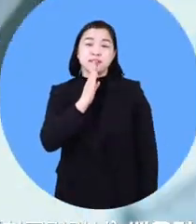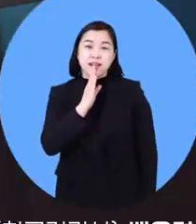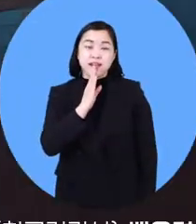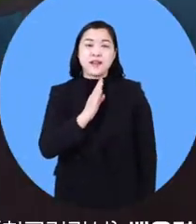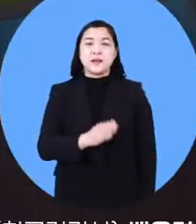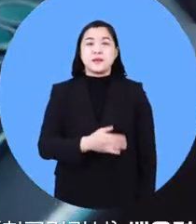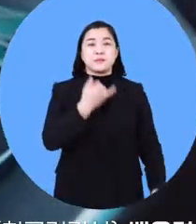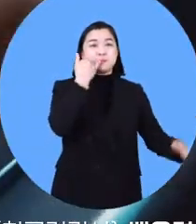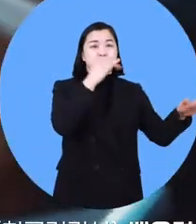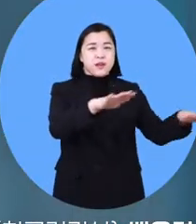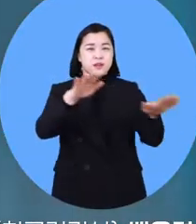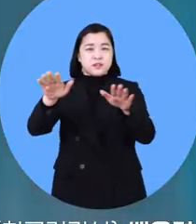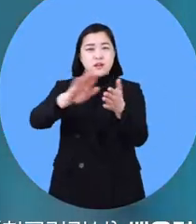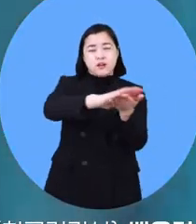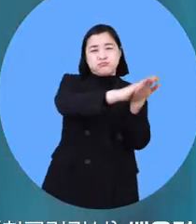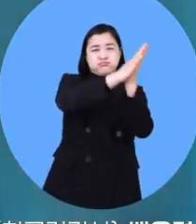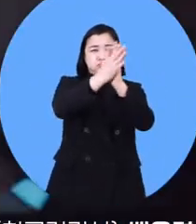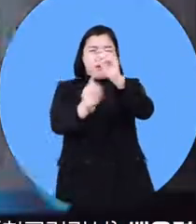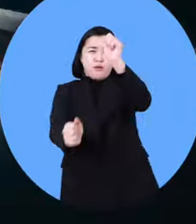되지.